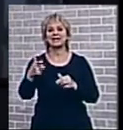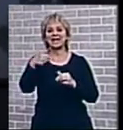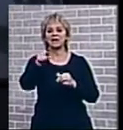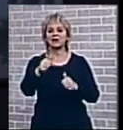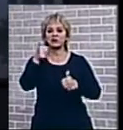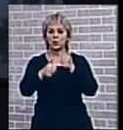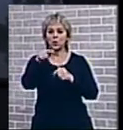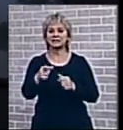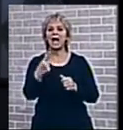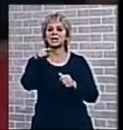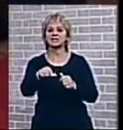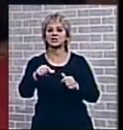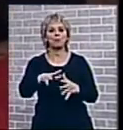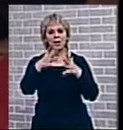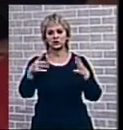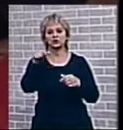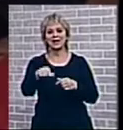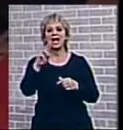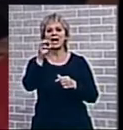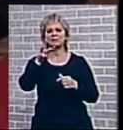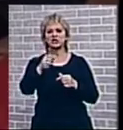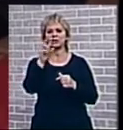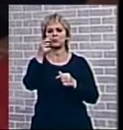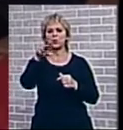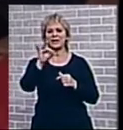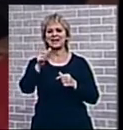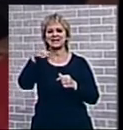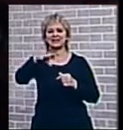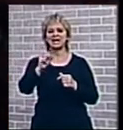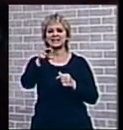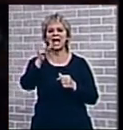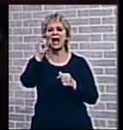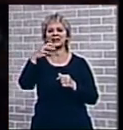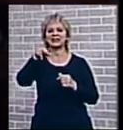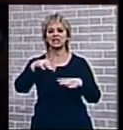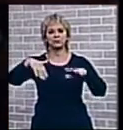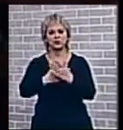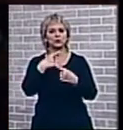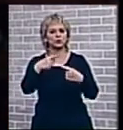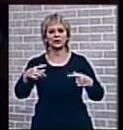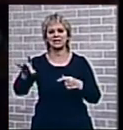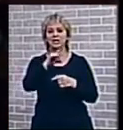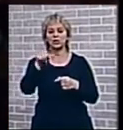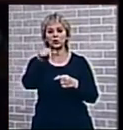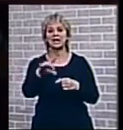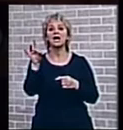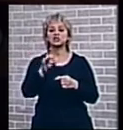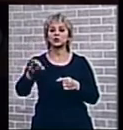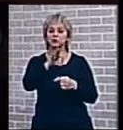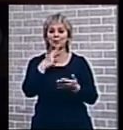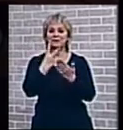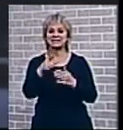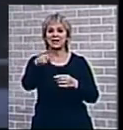география конкурса оказалась впечатляющей. Камчатка, Бурятия, Татарстан, Алтайский край, Петербург и другие регионы. Ростовскую